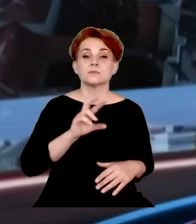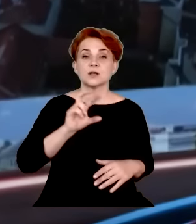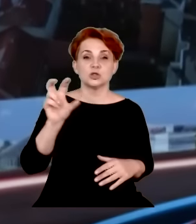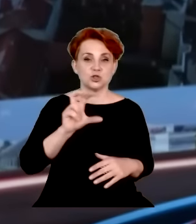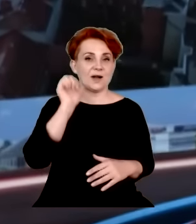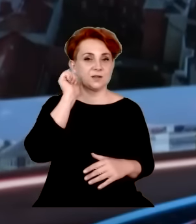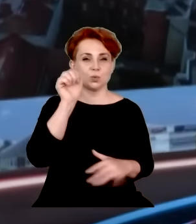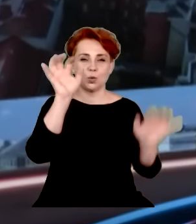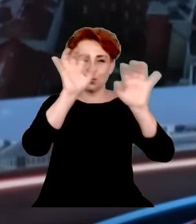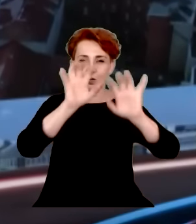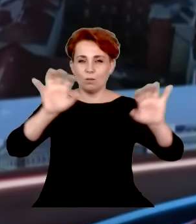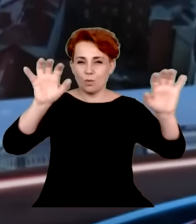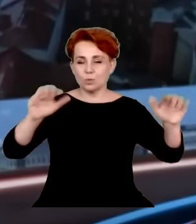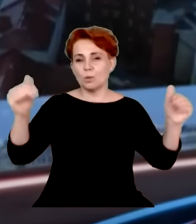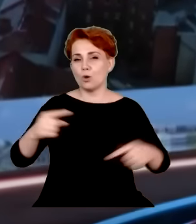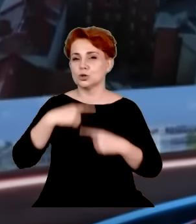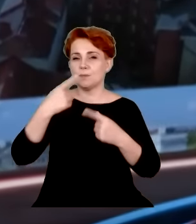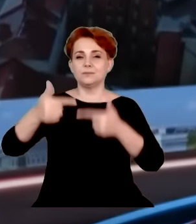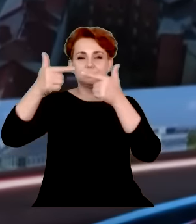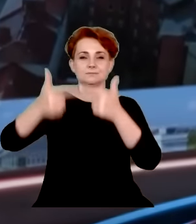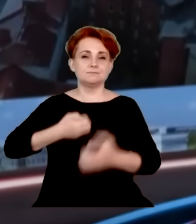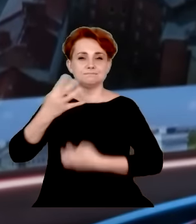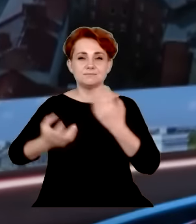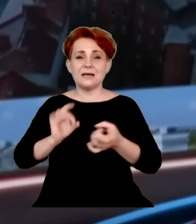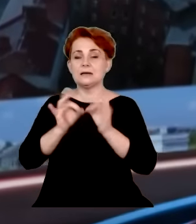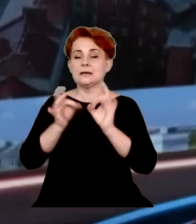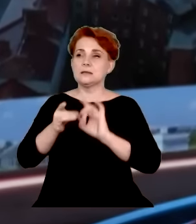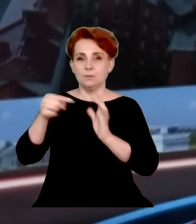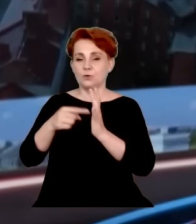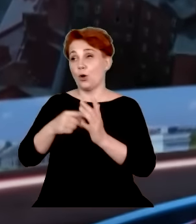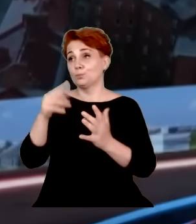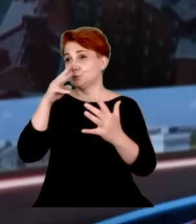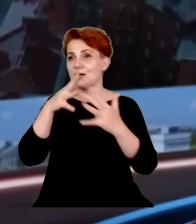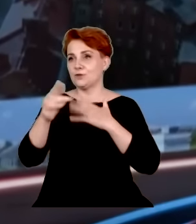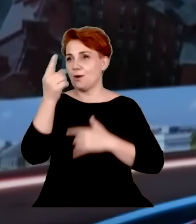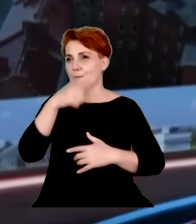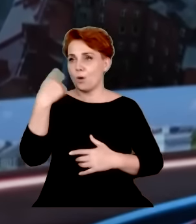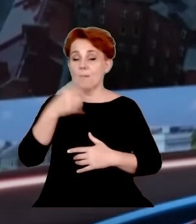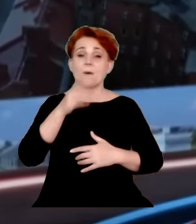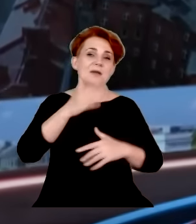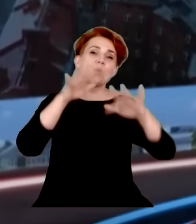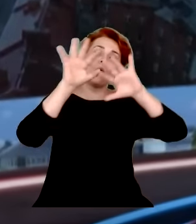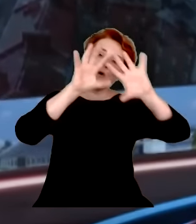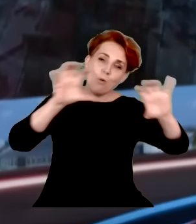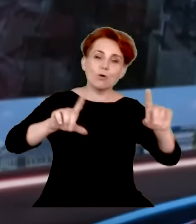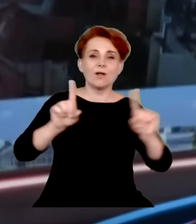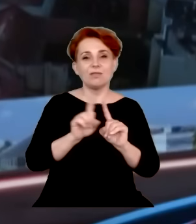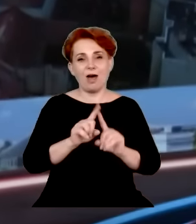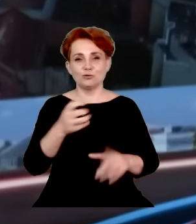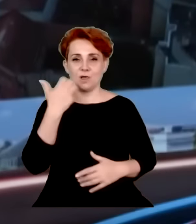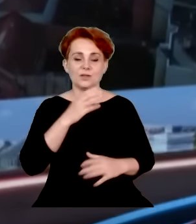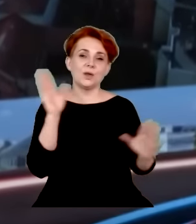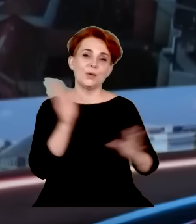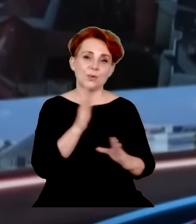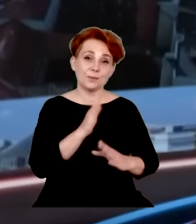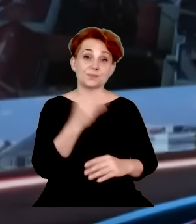pochmurny, rzekłby wieszcz, gdyby się synoptyką parał. Bo i chmur brakować nie będzie i letni chłodek się pojawi. Nad morzem temperatury spadną